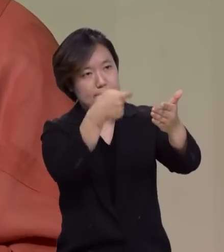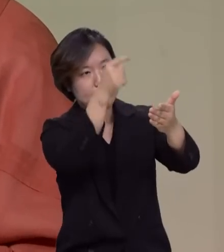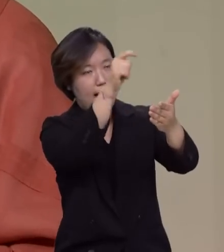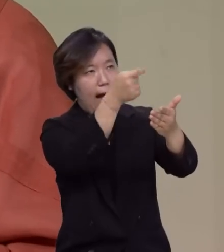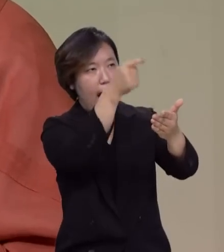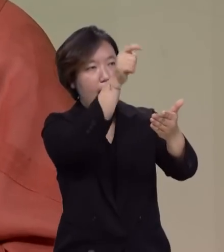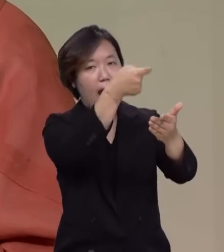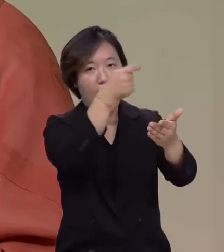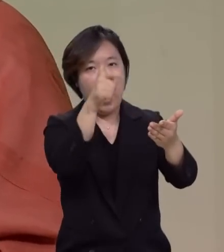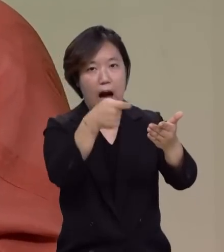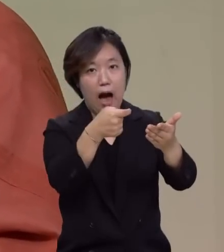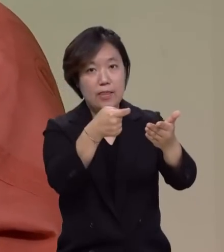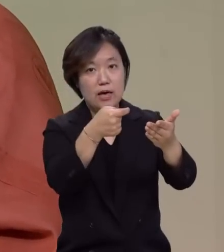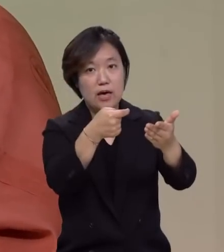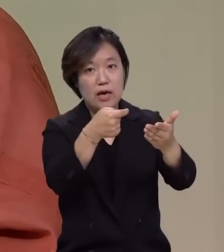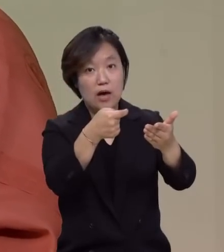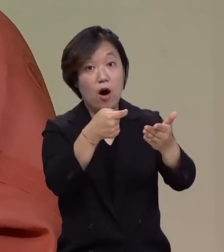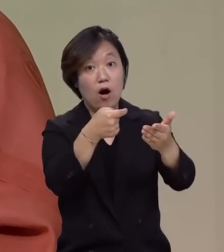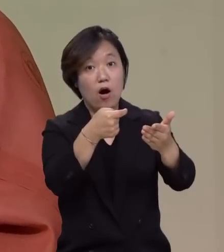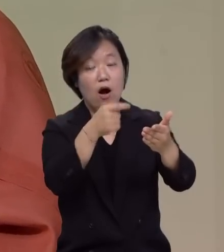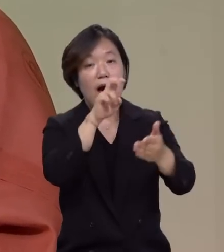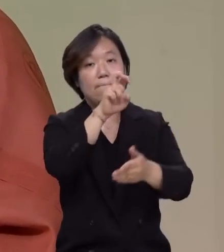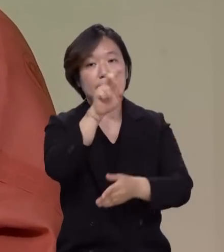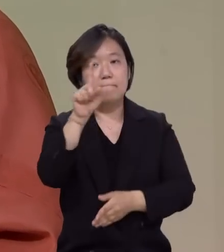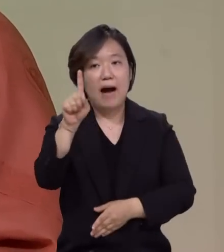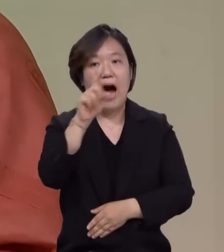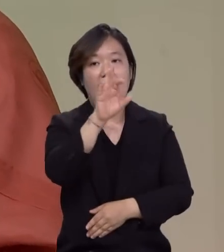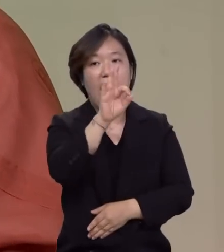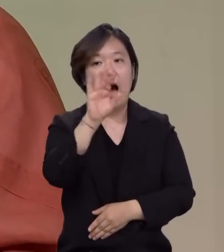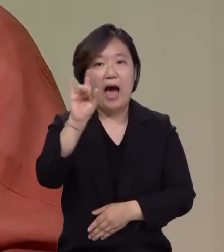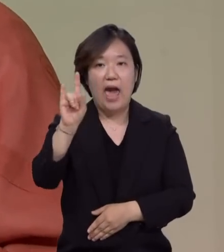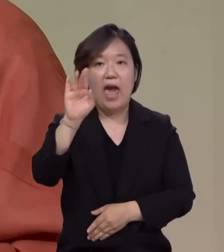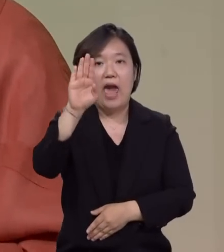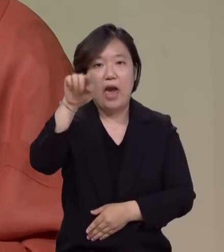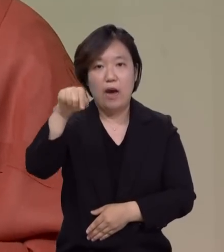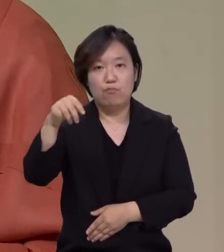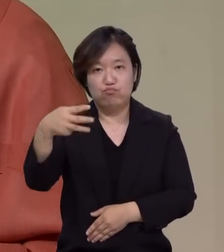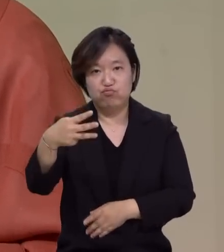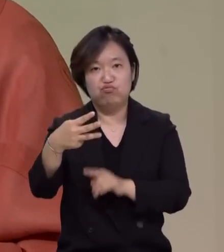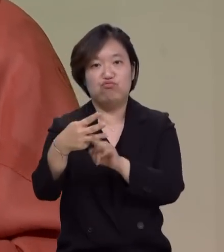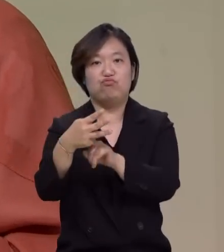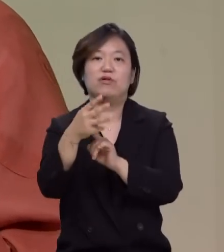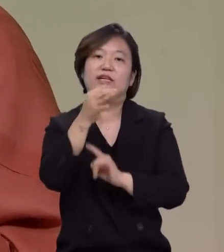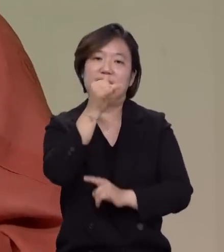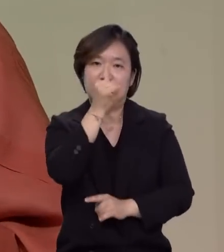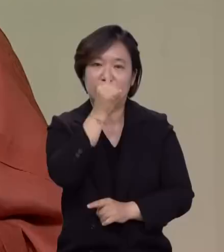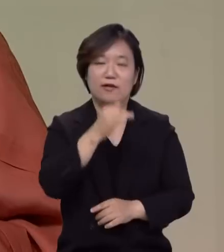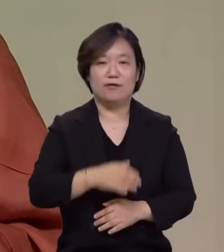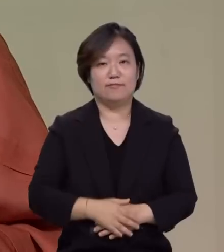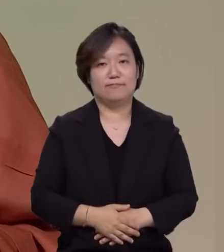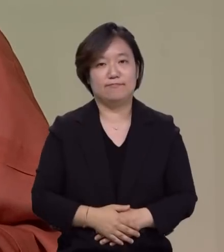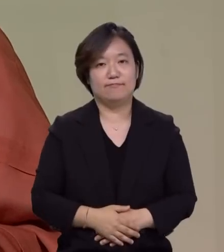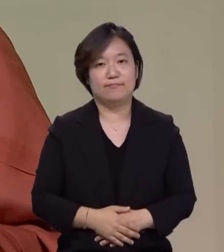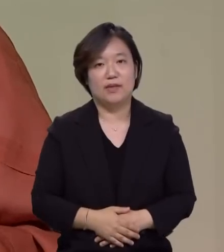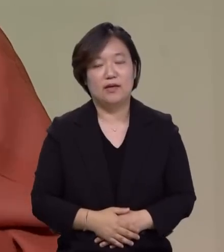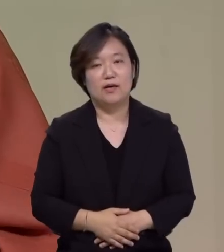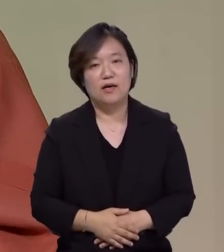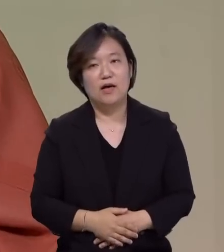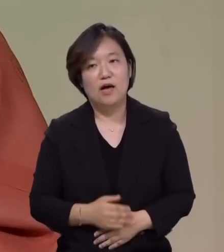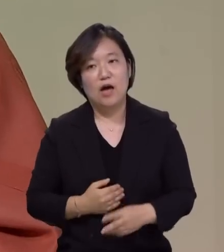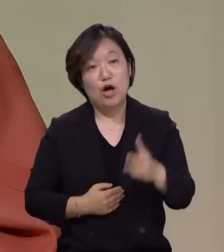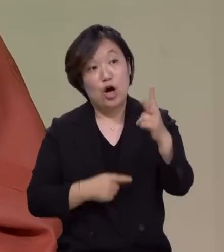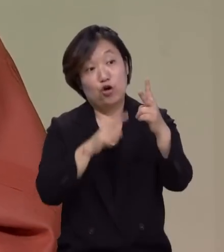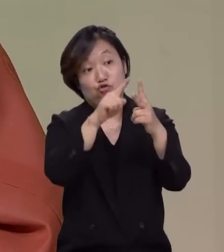벽에다가 부처님의 모습을 이렇게 조각해 놓은 것을 마애불이라고 부르거든요 그래서이 두 명의